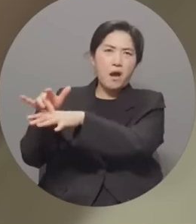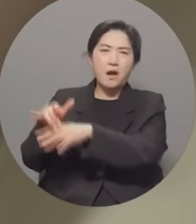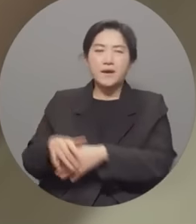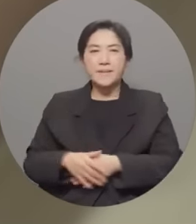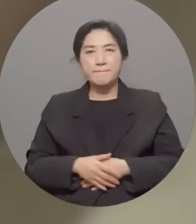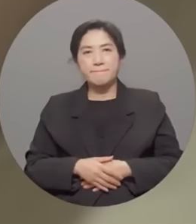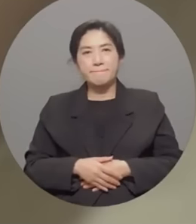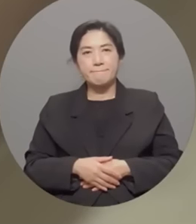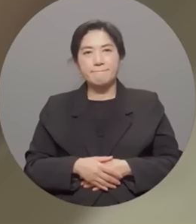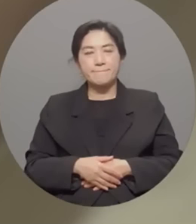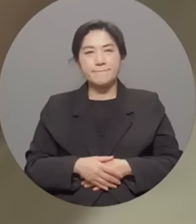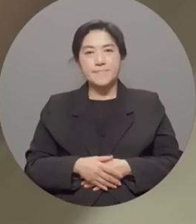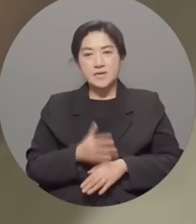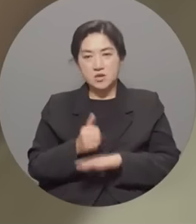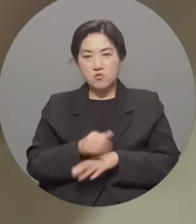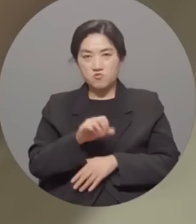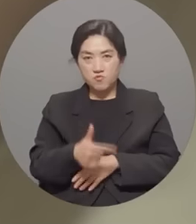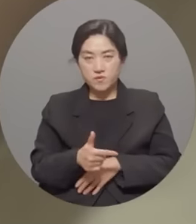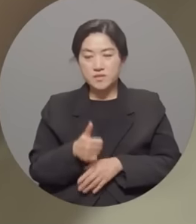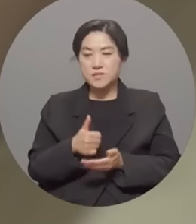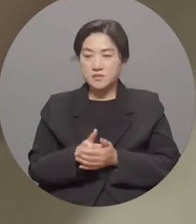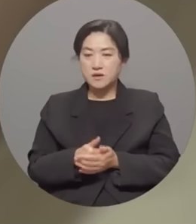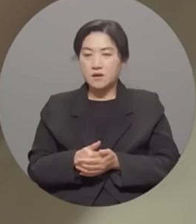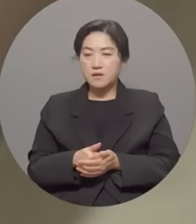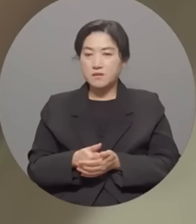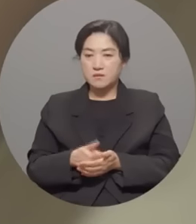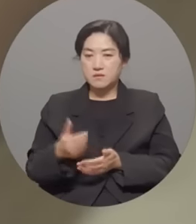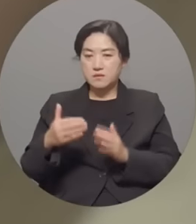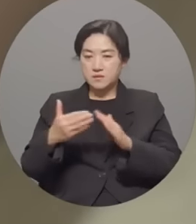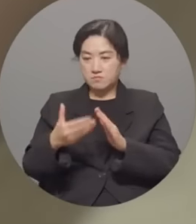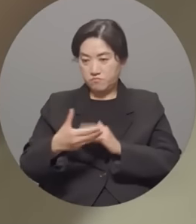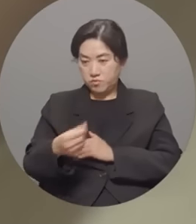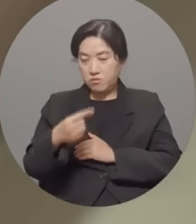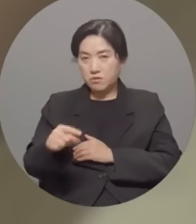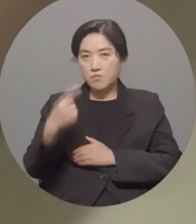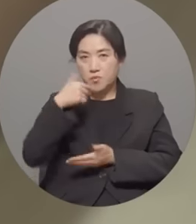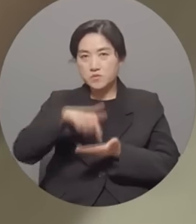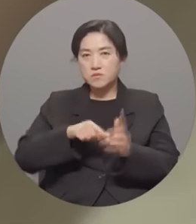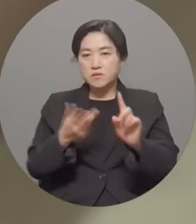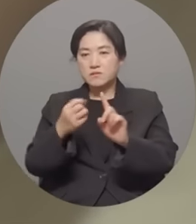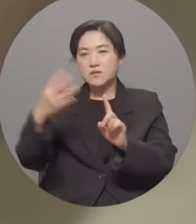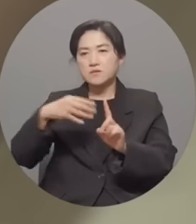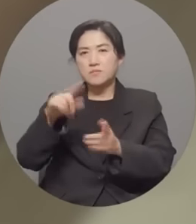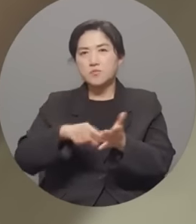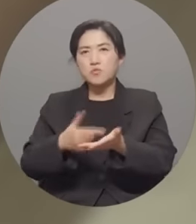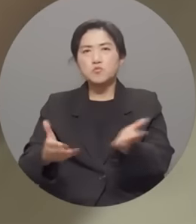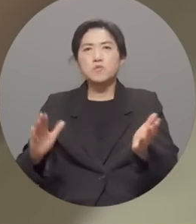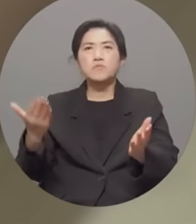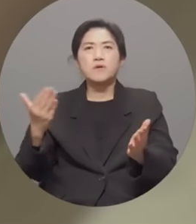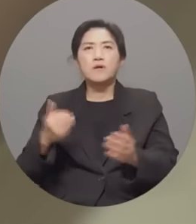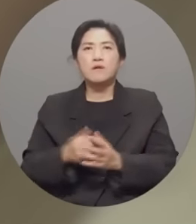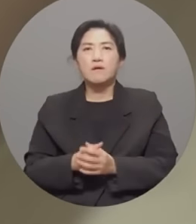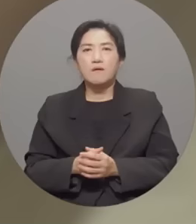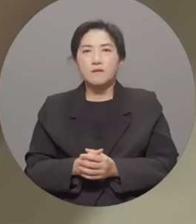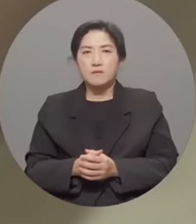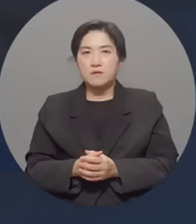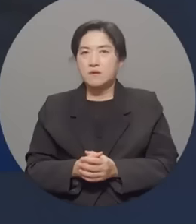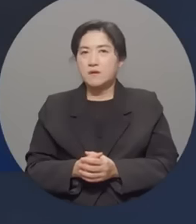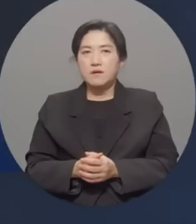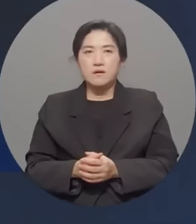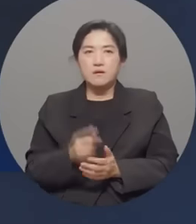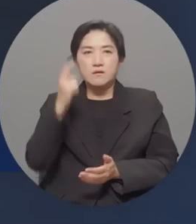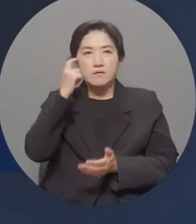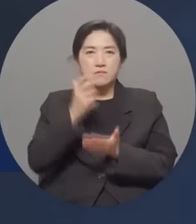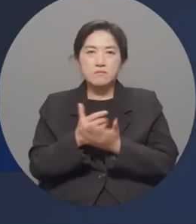잠적했습니다. 결국 윤 씨가 세입자들에게 보증금 1억 4천만 원을 돌려줘야 하는 상황입니다. 충격을